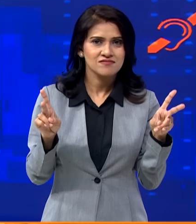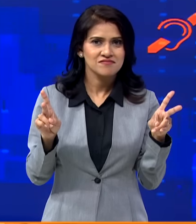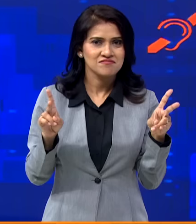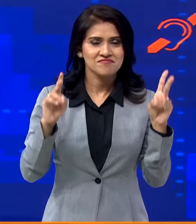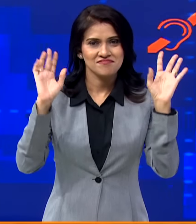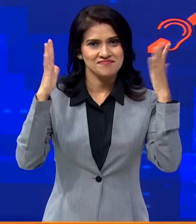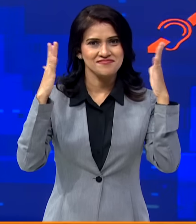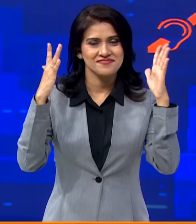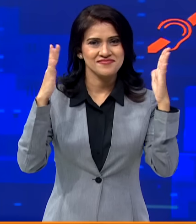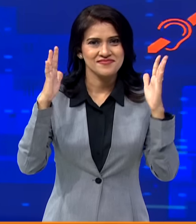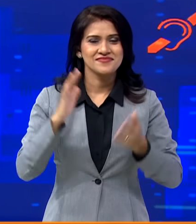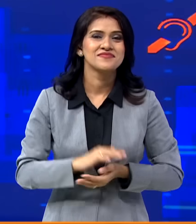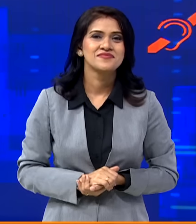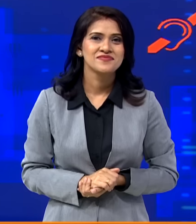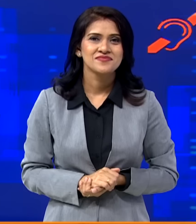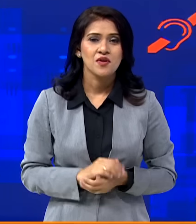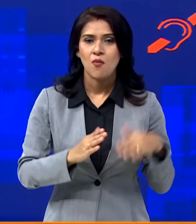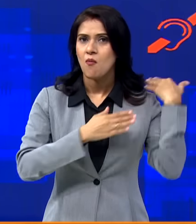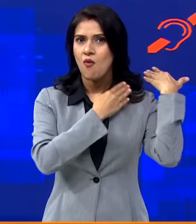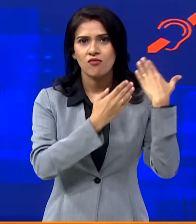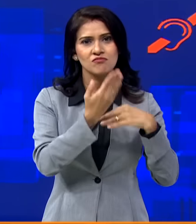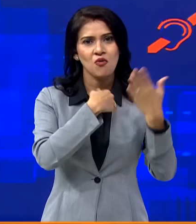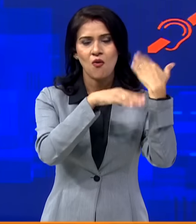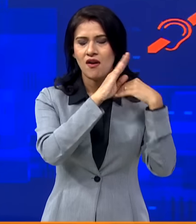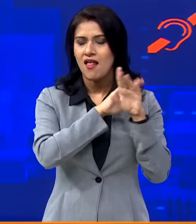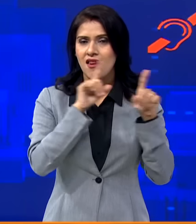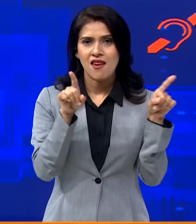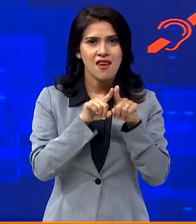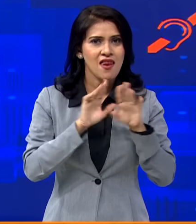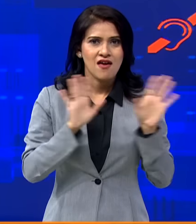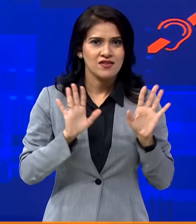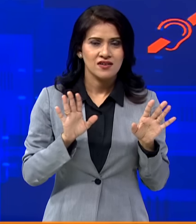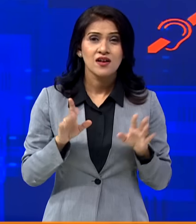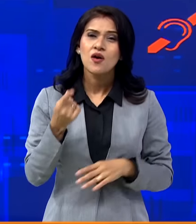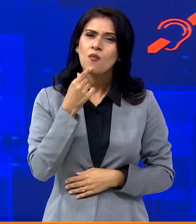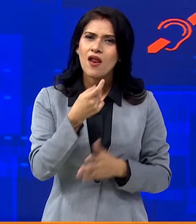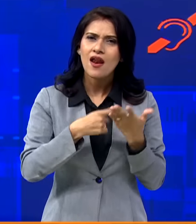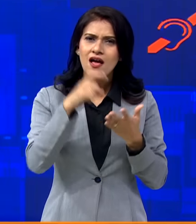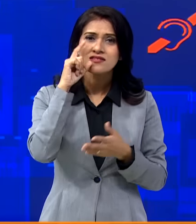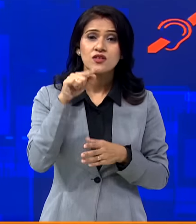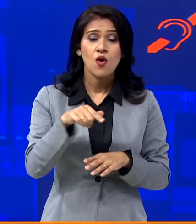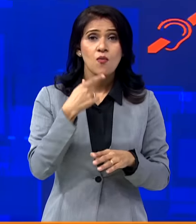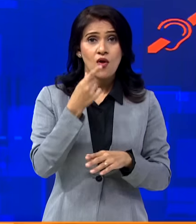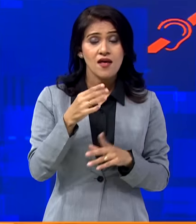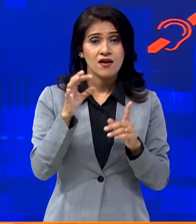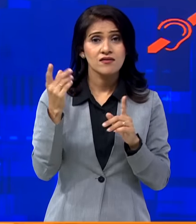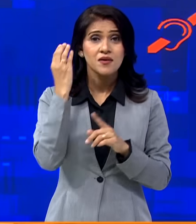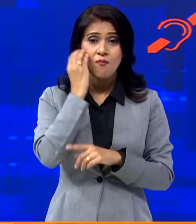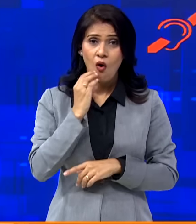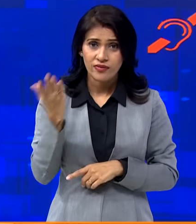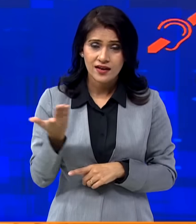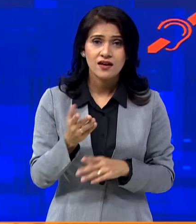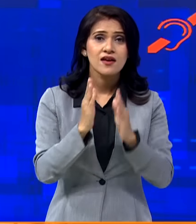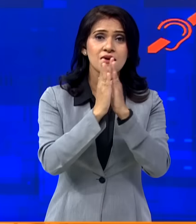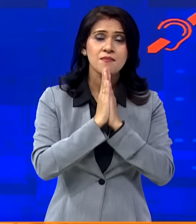होगा आचार्य जी आप एक तरफ नरेंद्र मोदी की बात करते हैं सनातन धर्म की बात करते हैं भगवान कलकी की बात करते